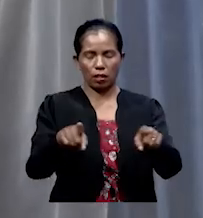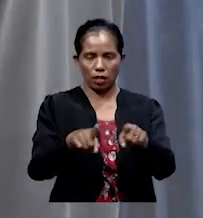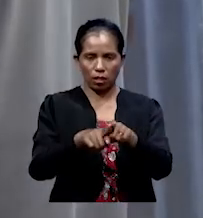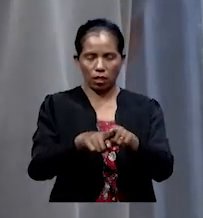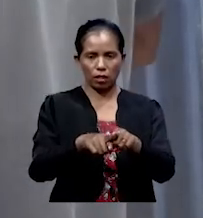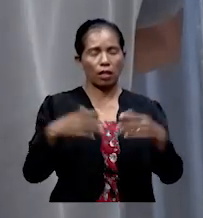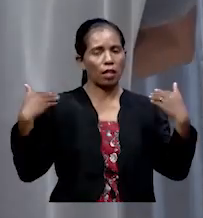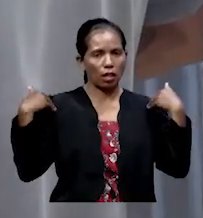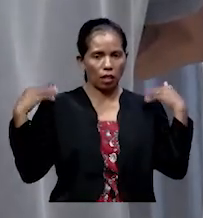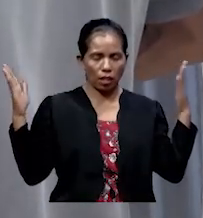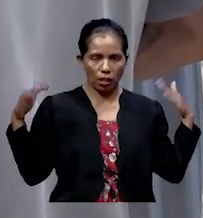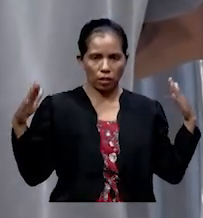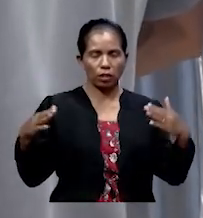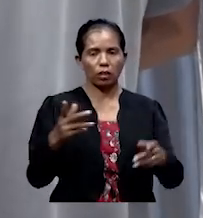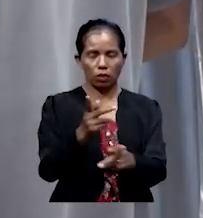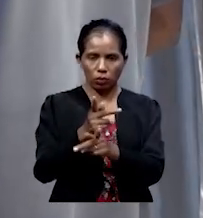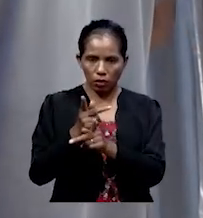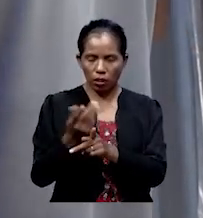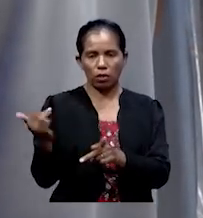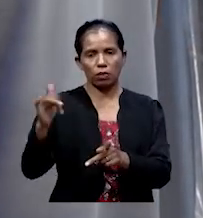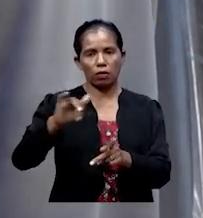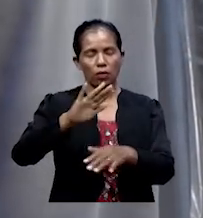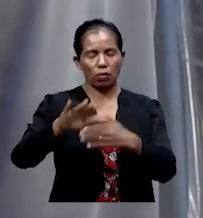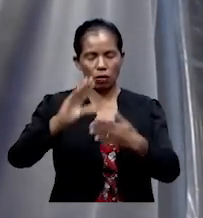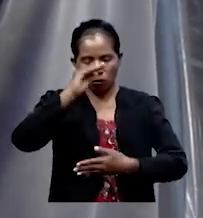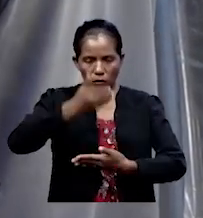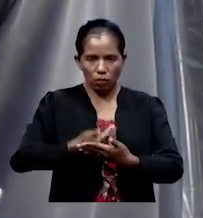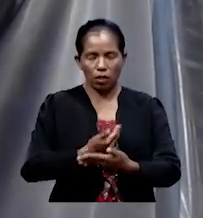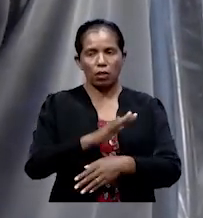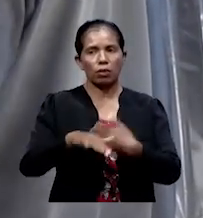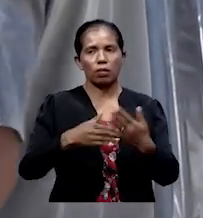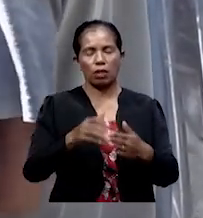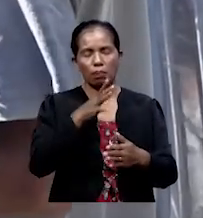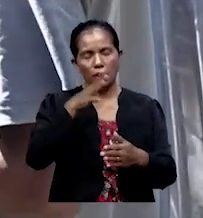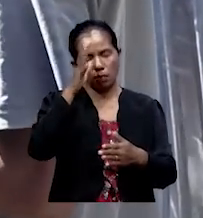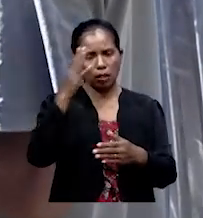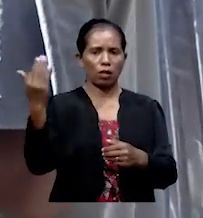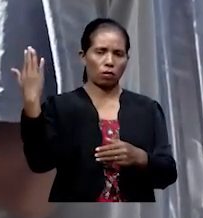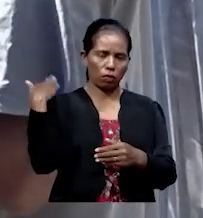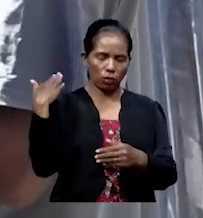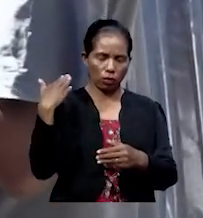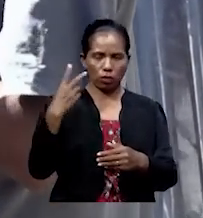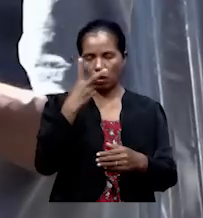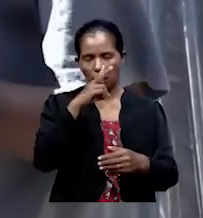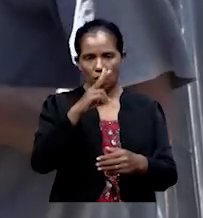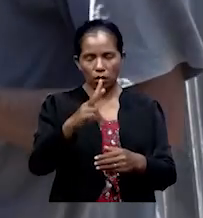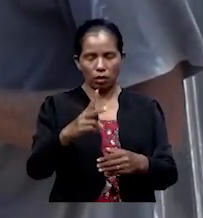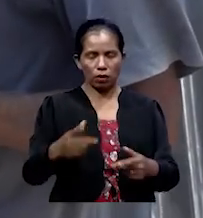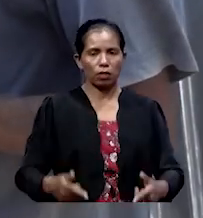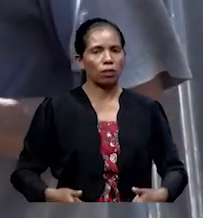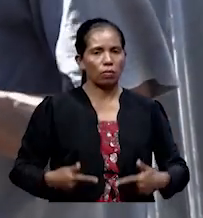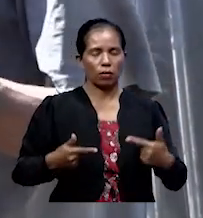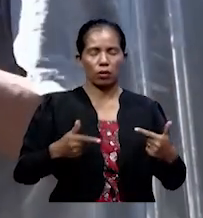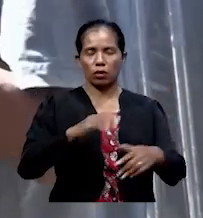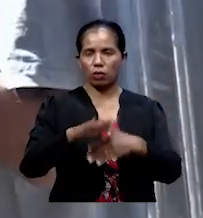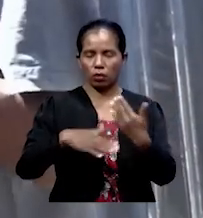guarda. Nebe proteze uang sira, inang amang nunca hakiduk. No rende ba kondisyon ho situasyon moruk hotu